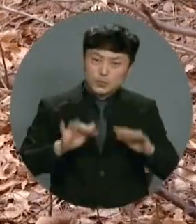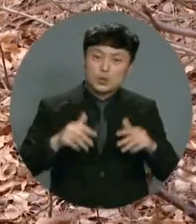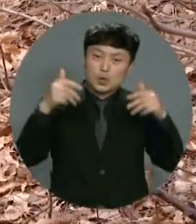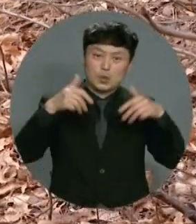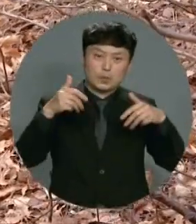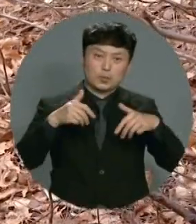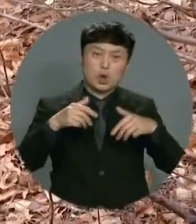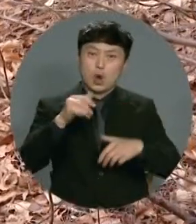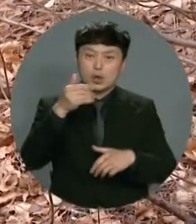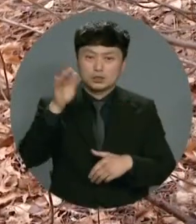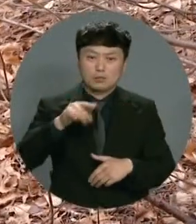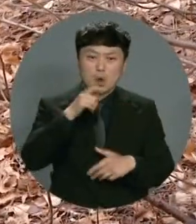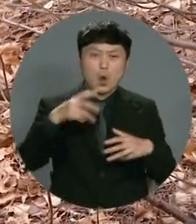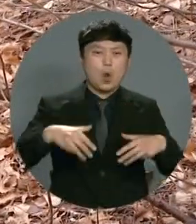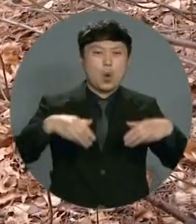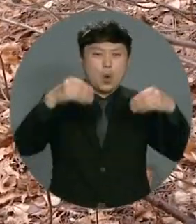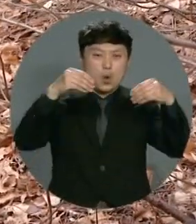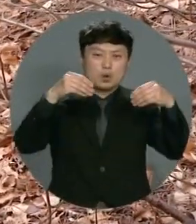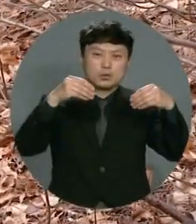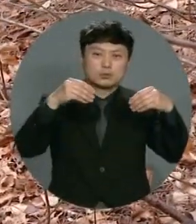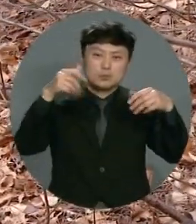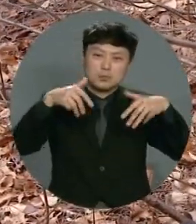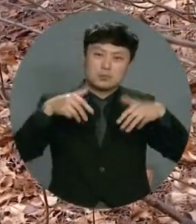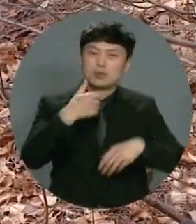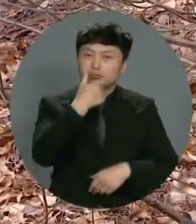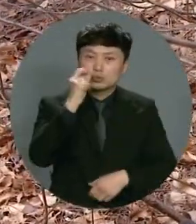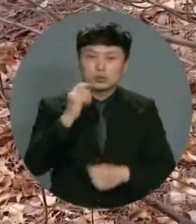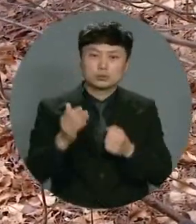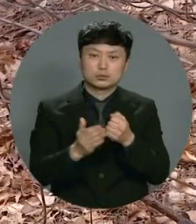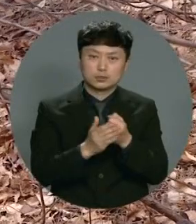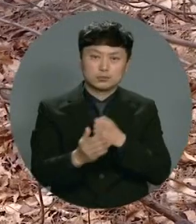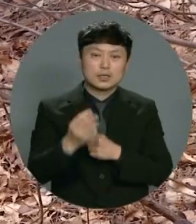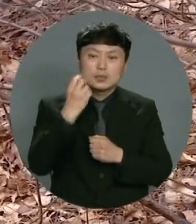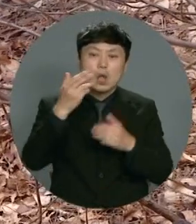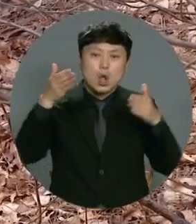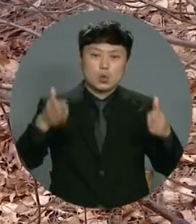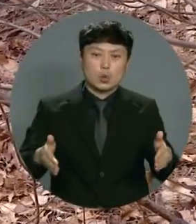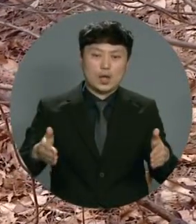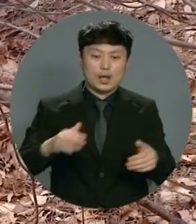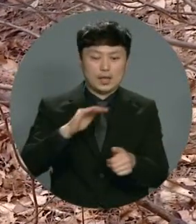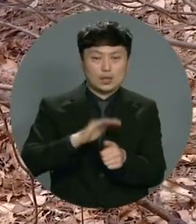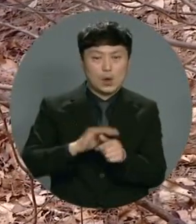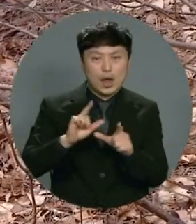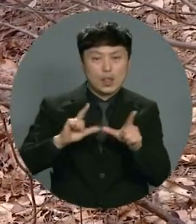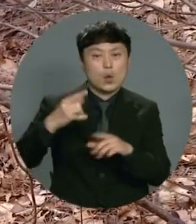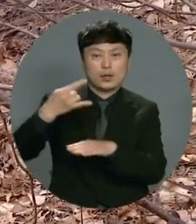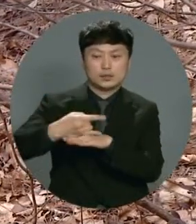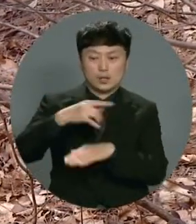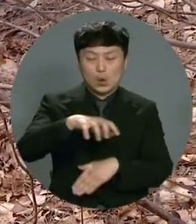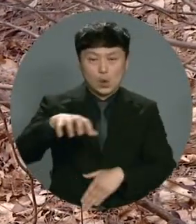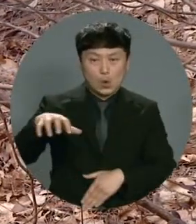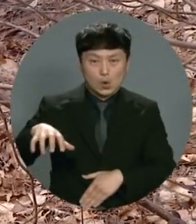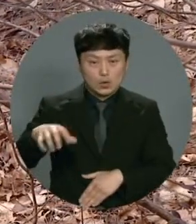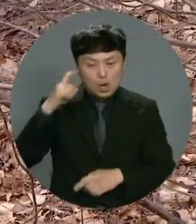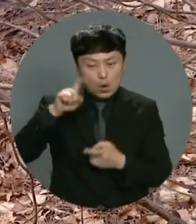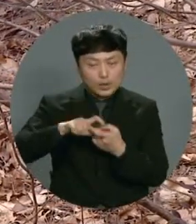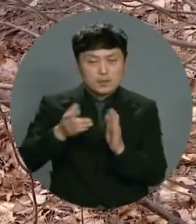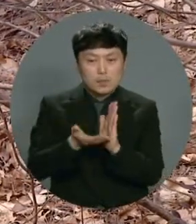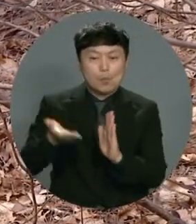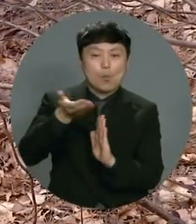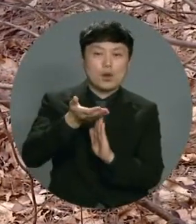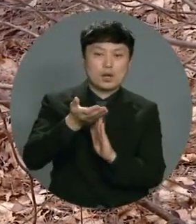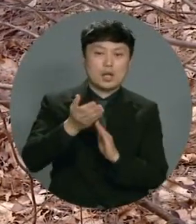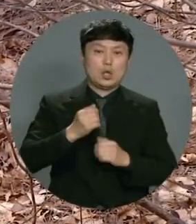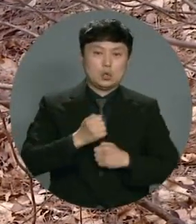잦았지만 건조함을 해소하기에는 역부족이었습니다. 앞으로 2개월 동안은 대구와 안동 의성에 관심에서 주의 단계의